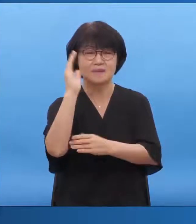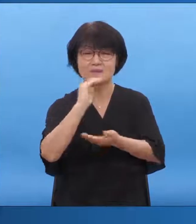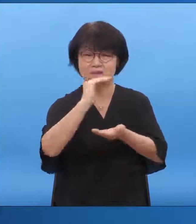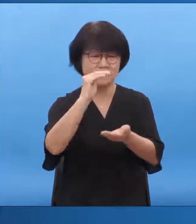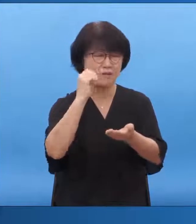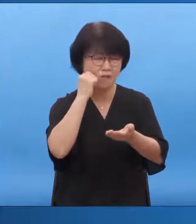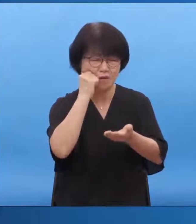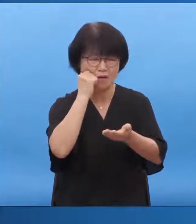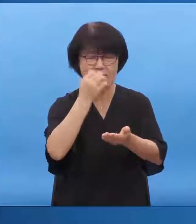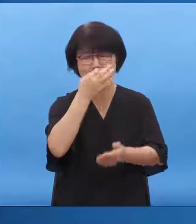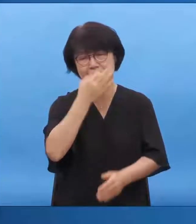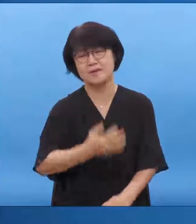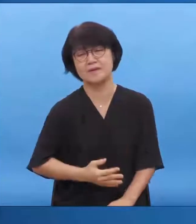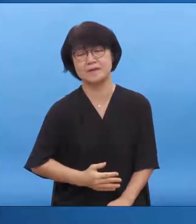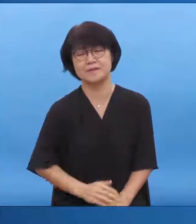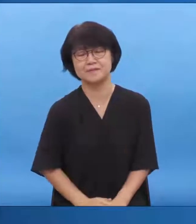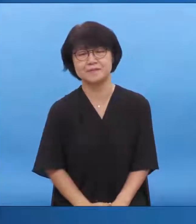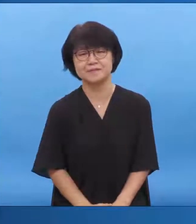실패합니다.